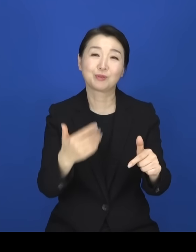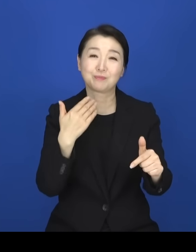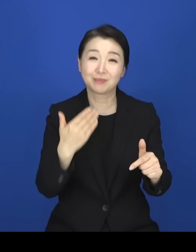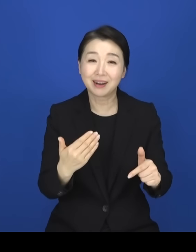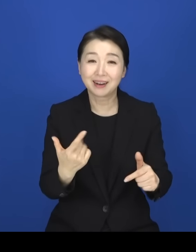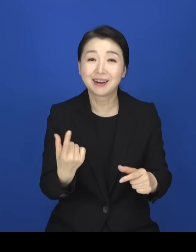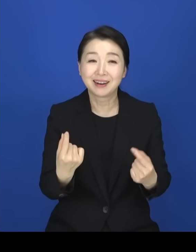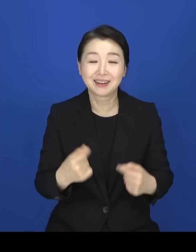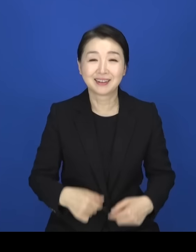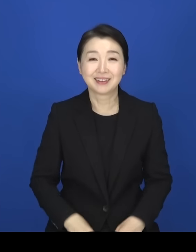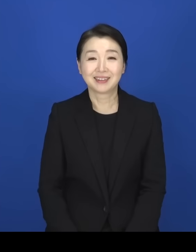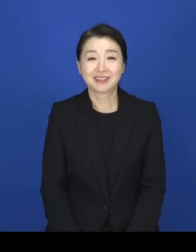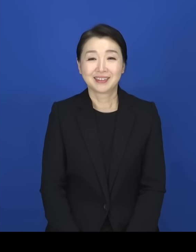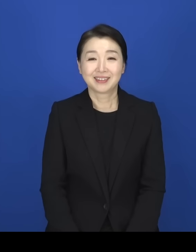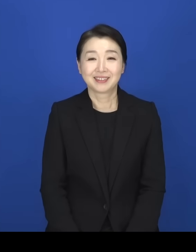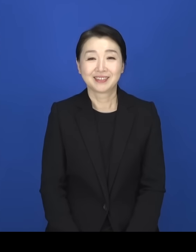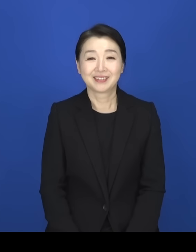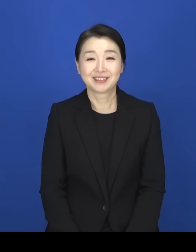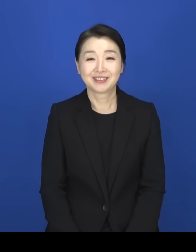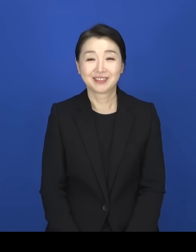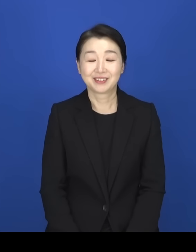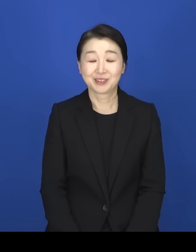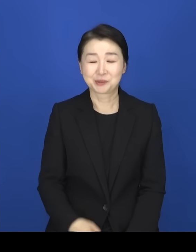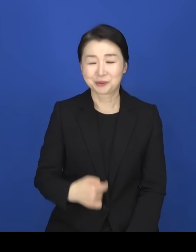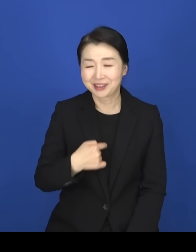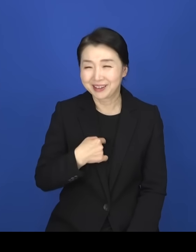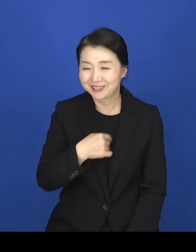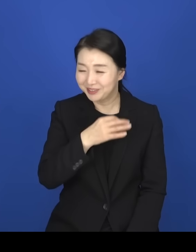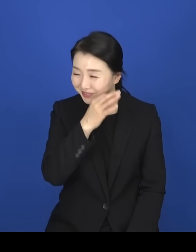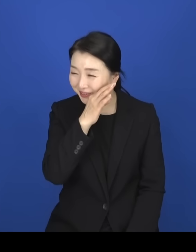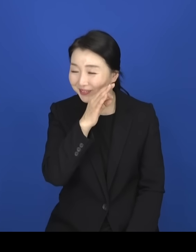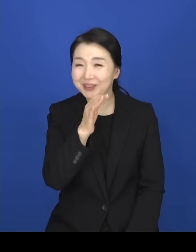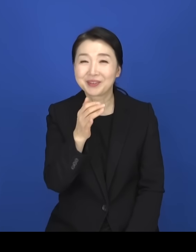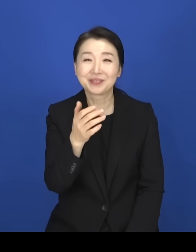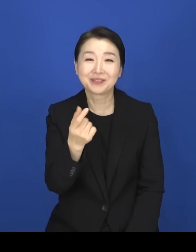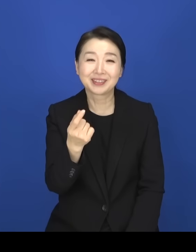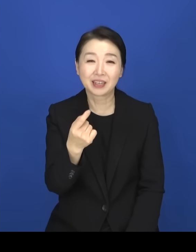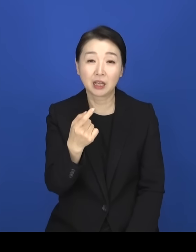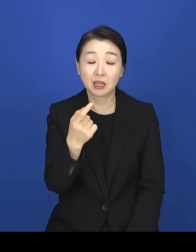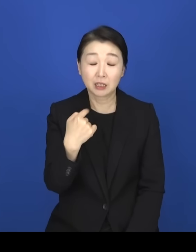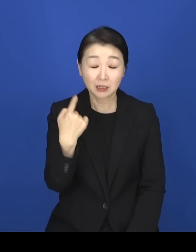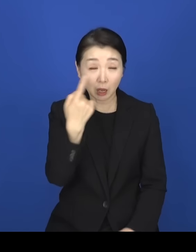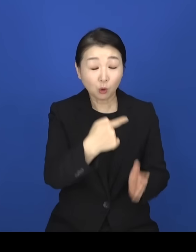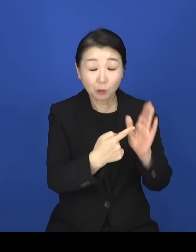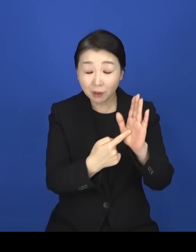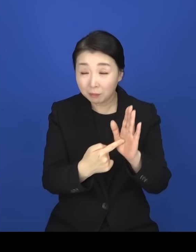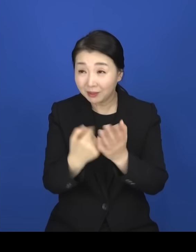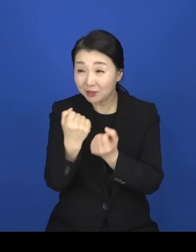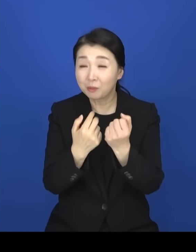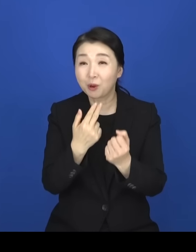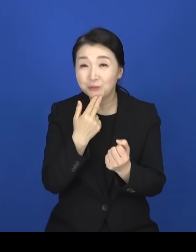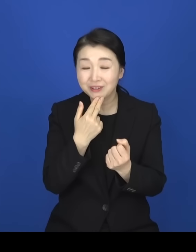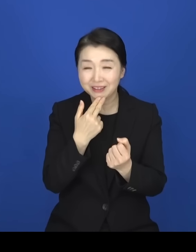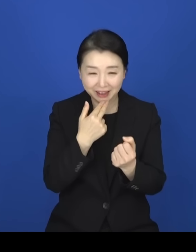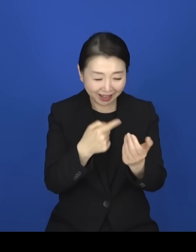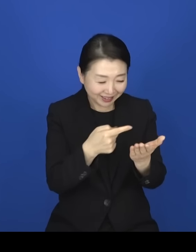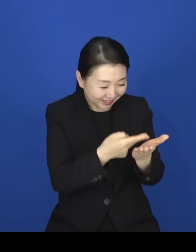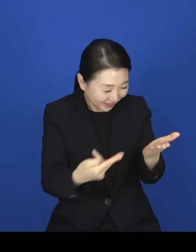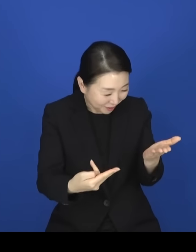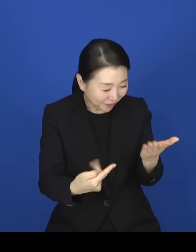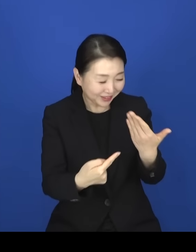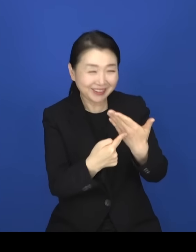그쵸, 완전. 사실은 굉장히 또 비굴한 거죠. 네. 어떤 아니, 자기가 아직 설명할 수 있는 그게 없으니까 그렇지, 이렇다 할 게 그렇지. 없으니까. 그렇지, 그런